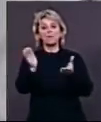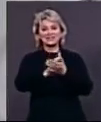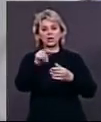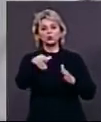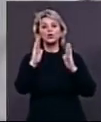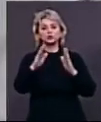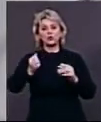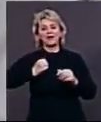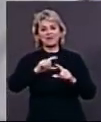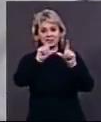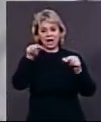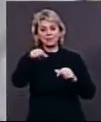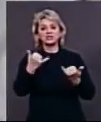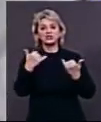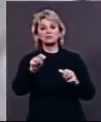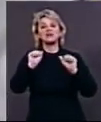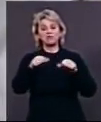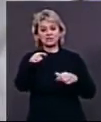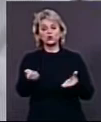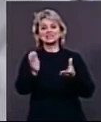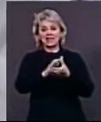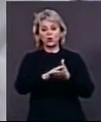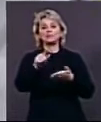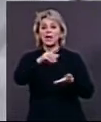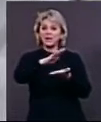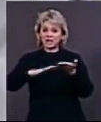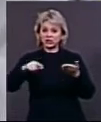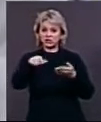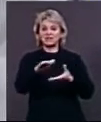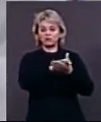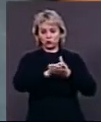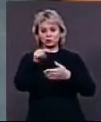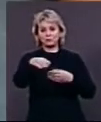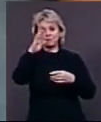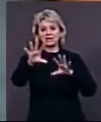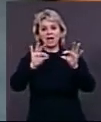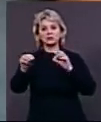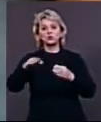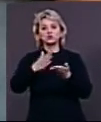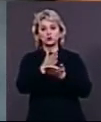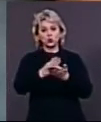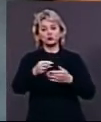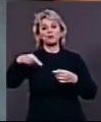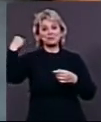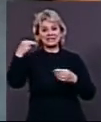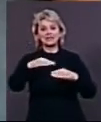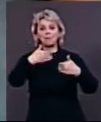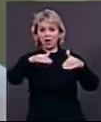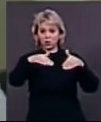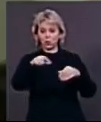познакомились только в военкомате. А теперь, возможно, знакомство перерастет в дружбу. Парни отобраны на службу в президентском